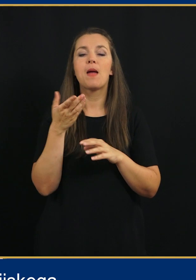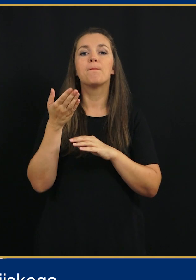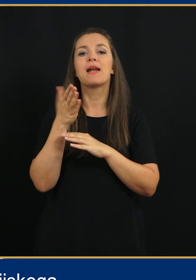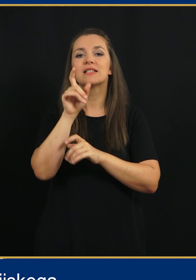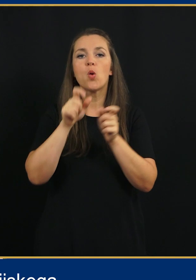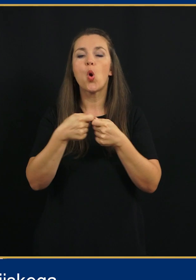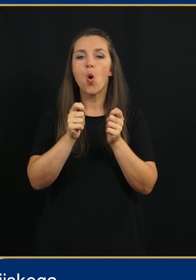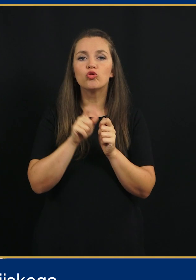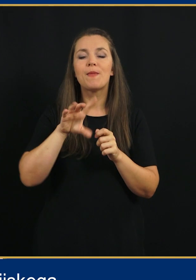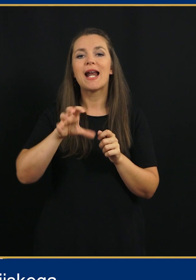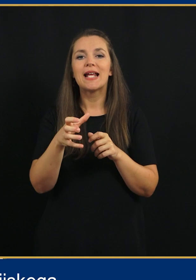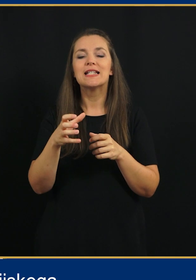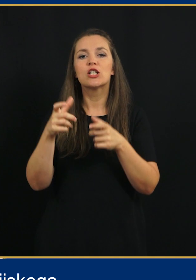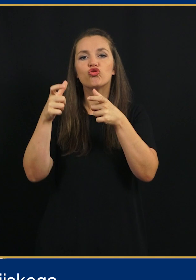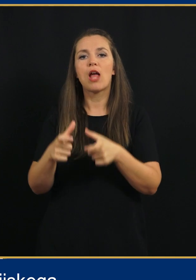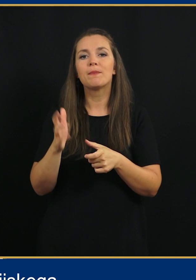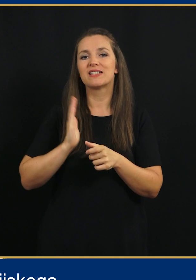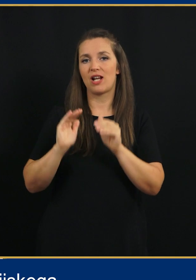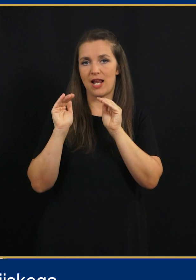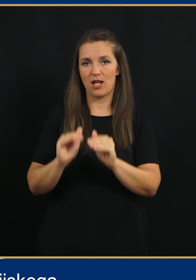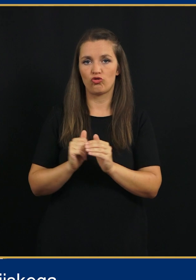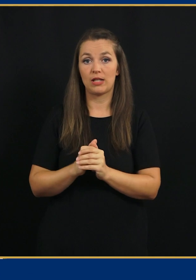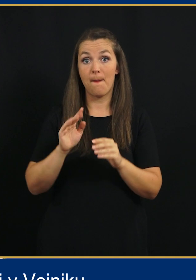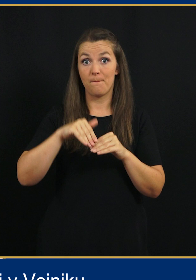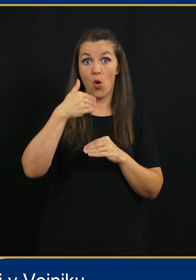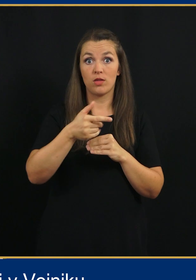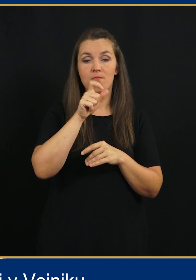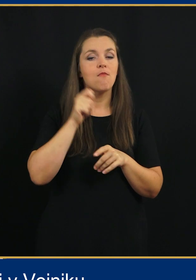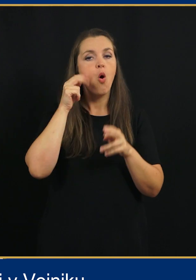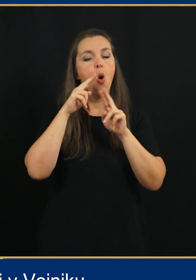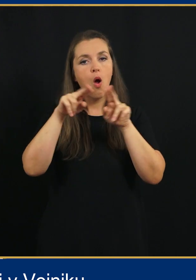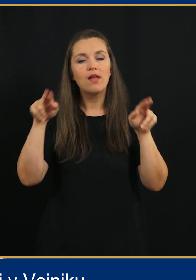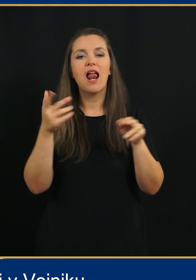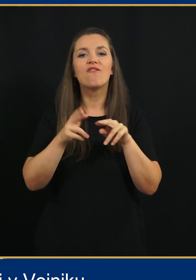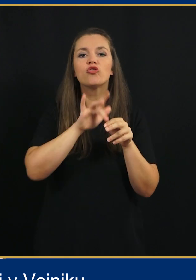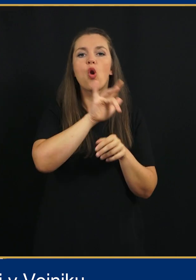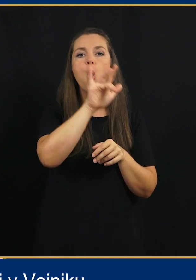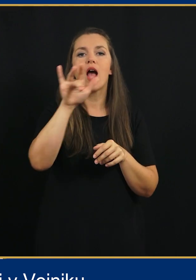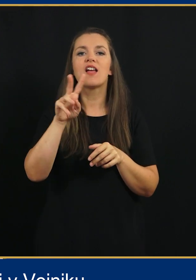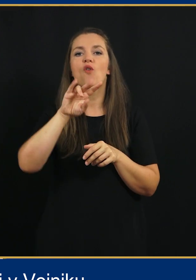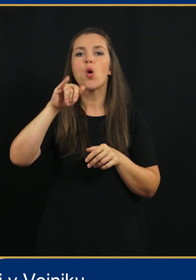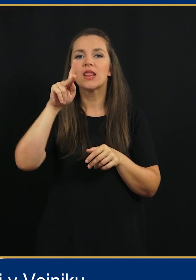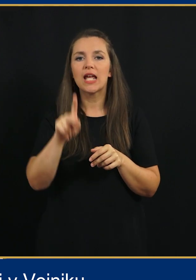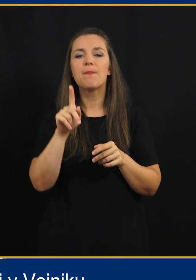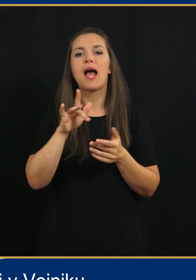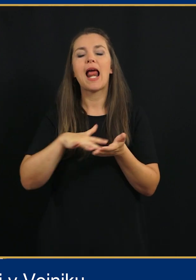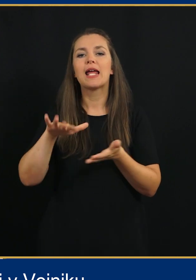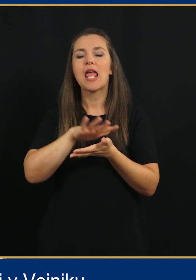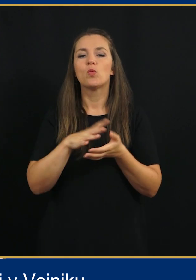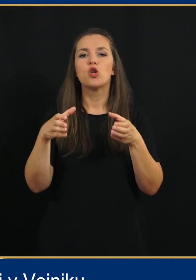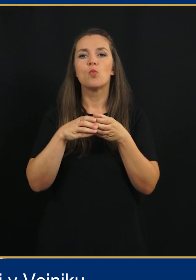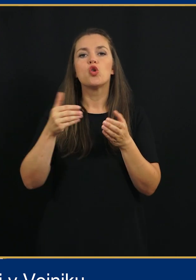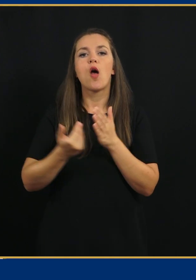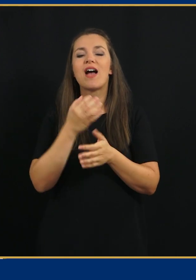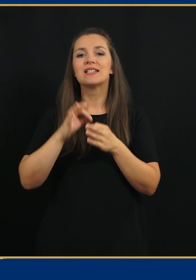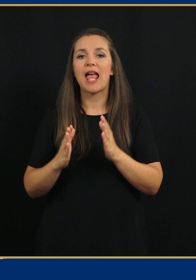predstavniki občine in regijskega štaba civilne zaščite. Nato pa si je ogledala več lokacij v Vojniku in krajevni skupnosti Nova